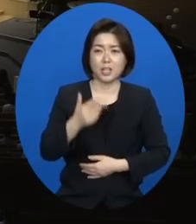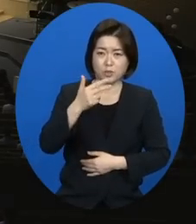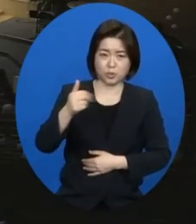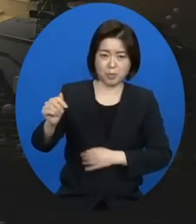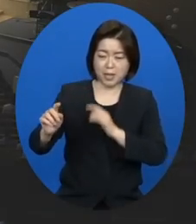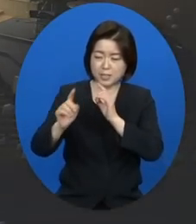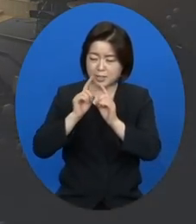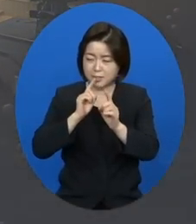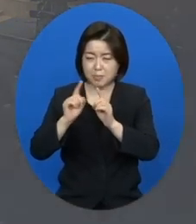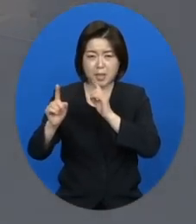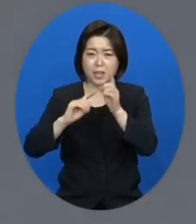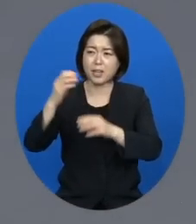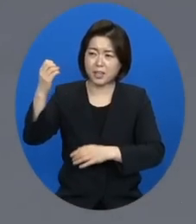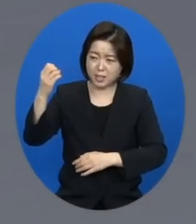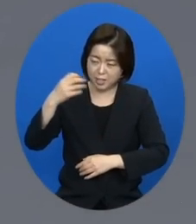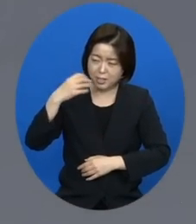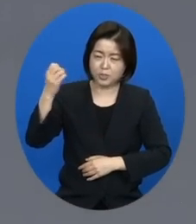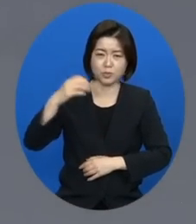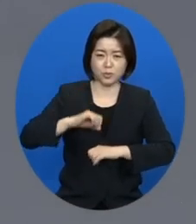주님 주 말씀에